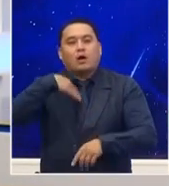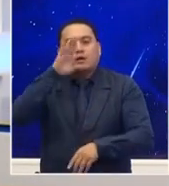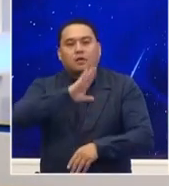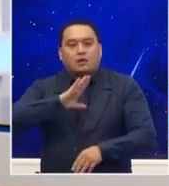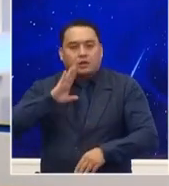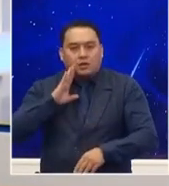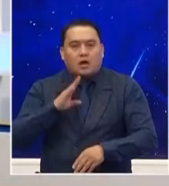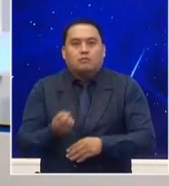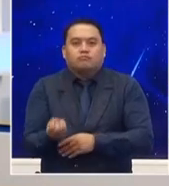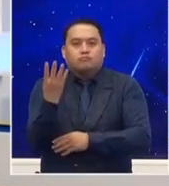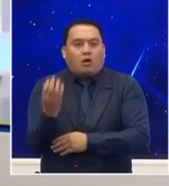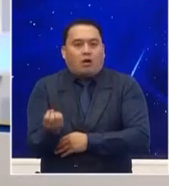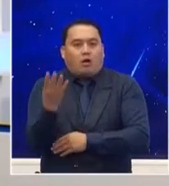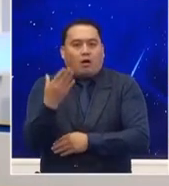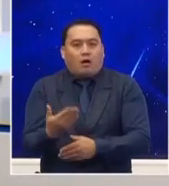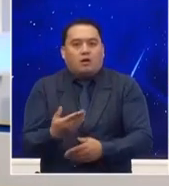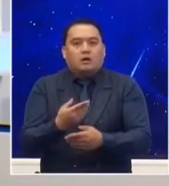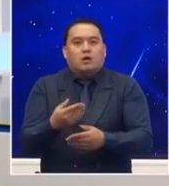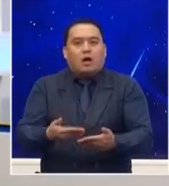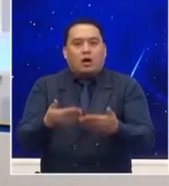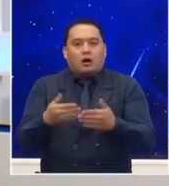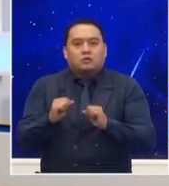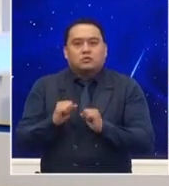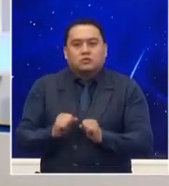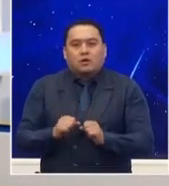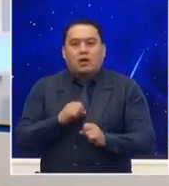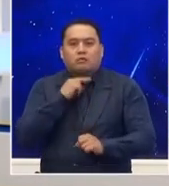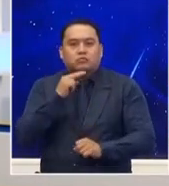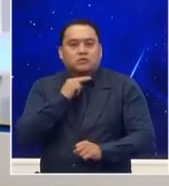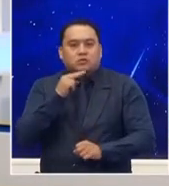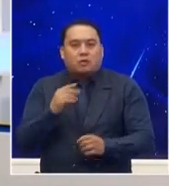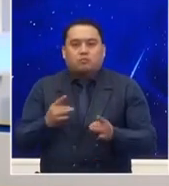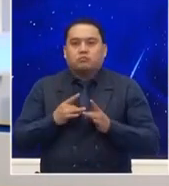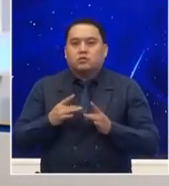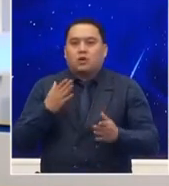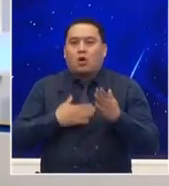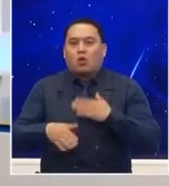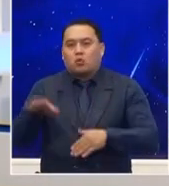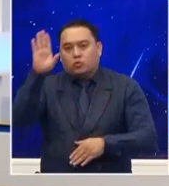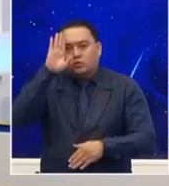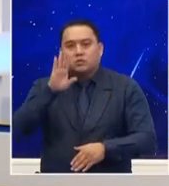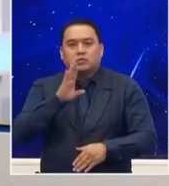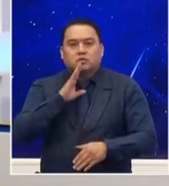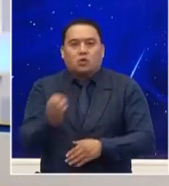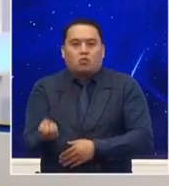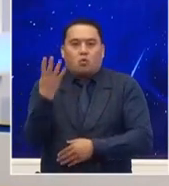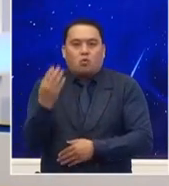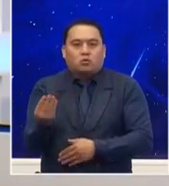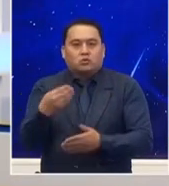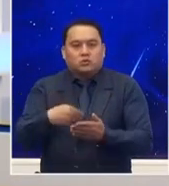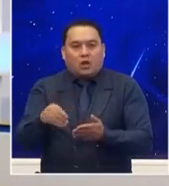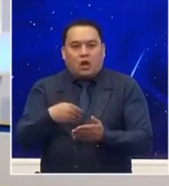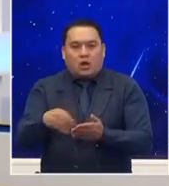қауымын пиротехникалық бұйымдардан сақ болуға шақырады. Мереке қызығын арттырамын деп, ұл қыздарына отшашу сатып алып